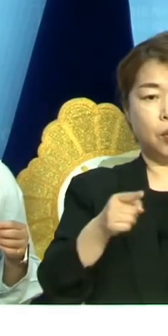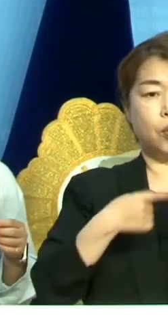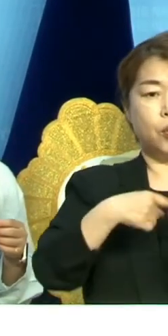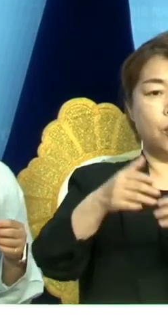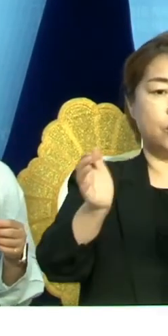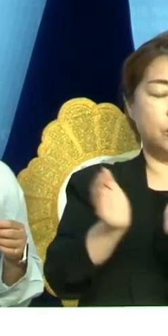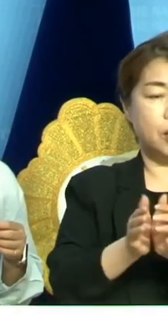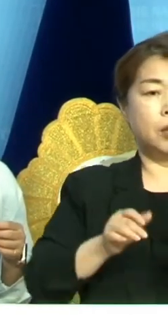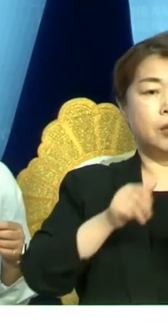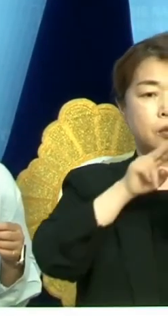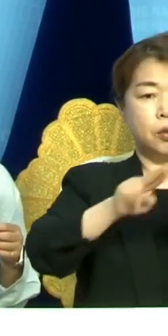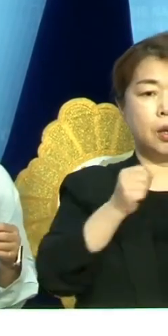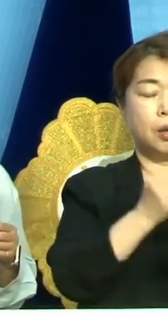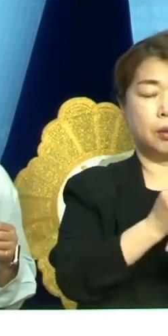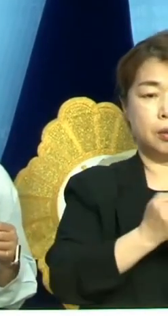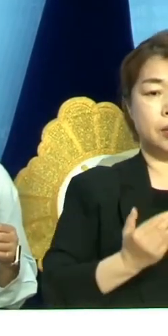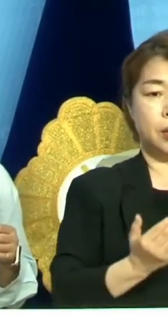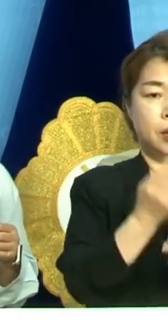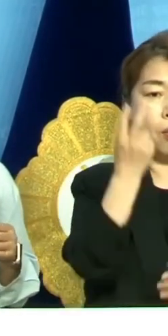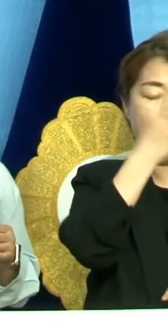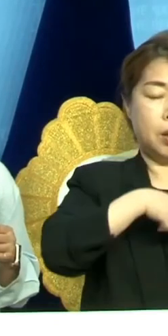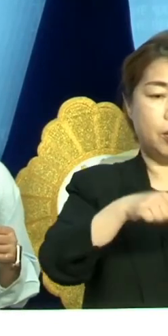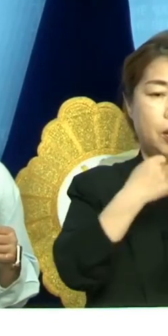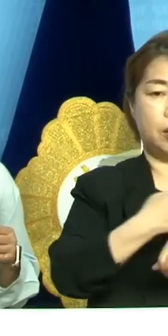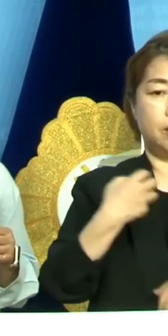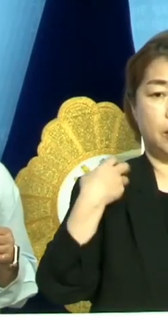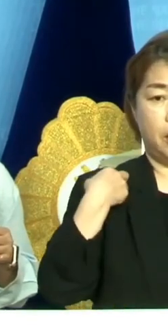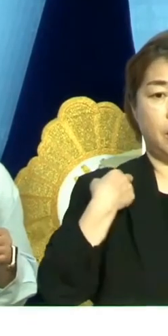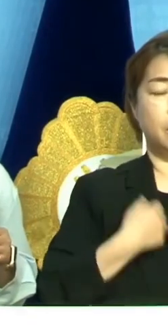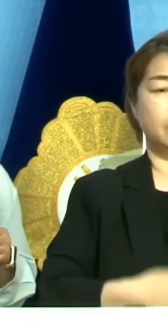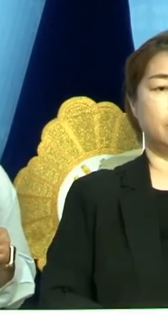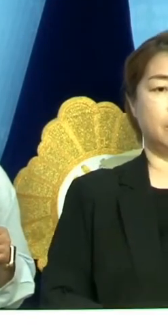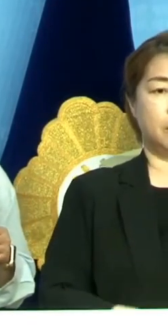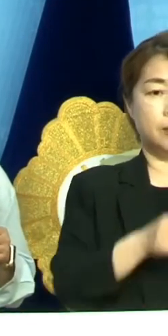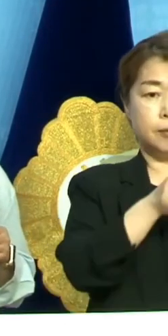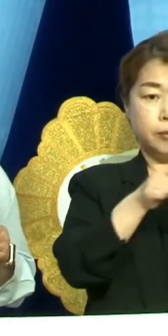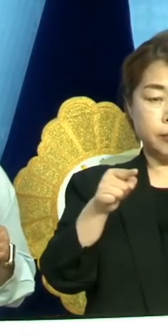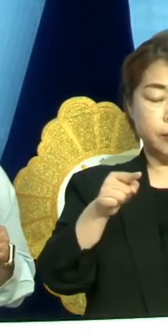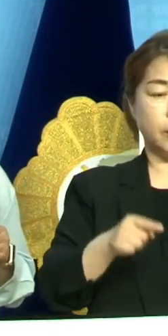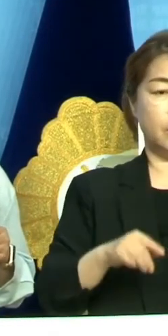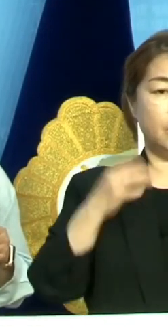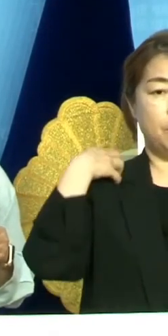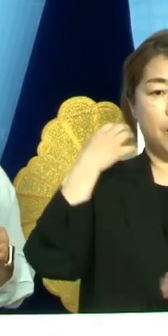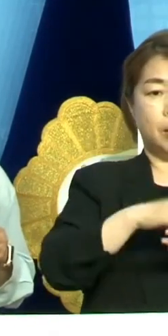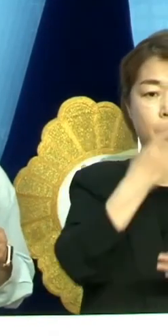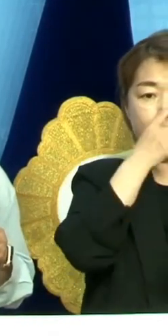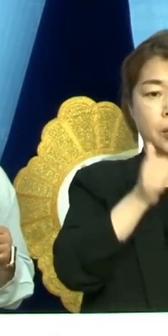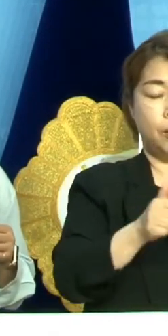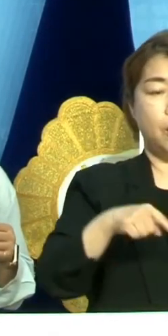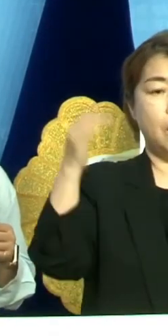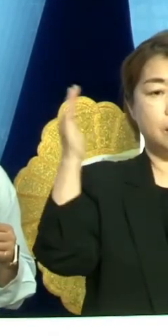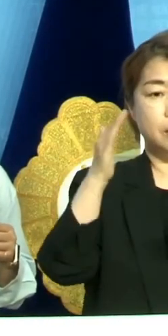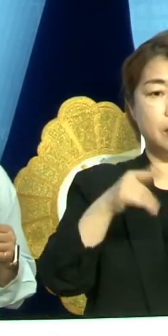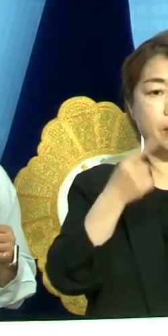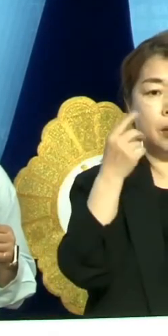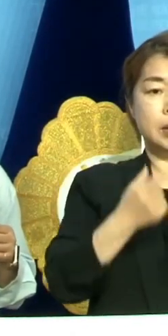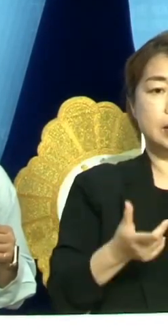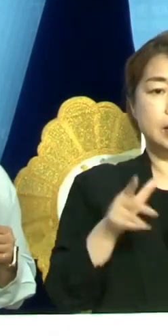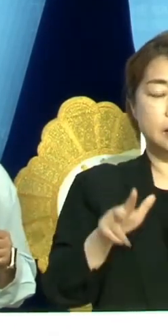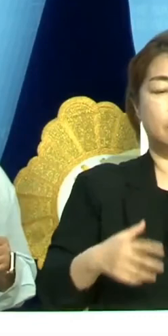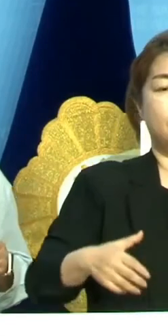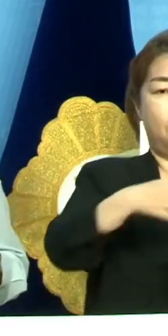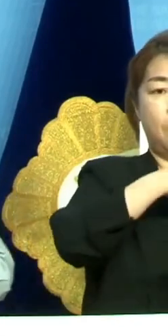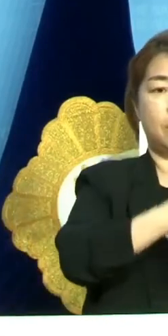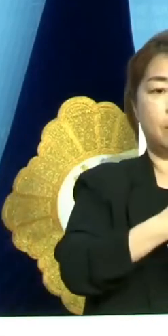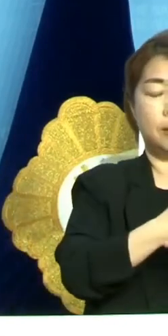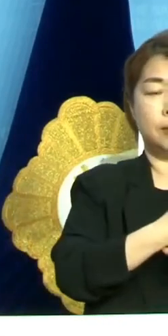교육부는 취향 의 사태에 관리 감독의 으레 다 알아 1 반환 소송 참여 학생들의 직각 보아라